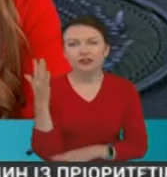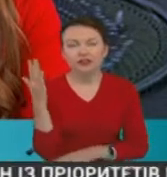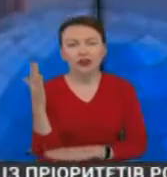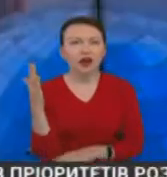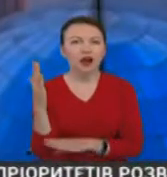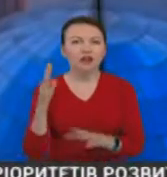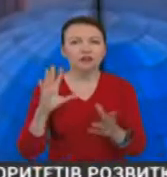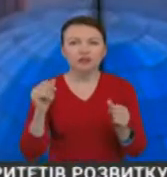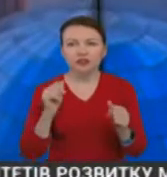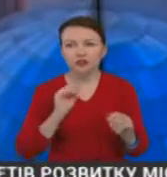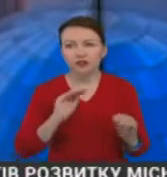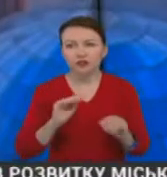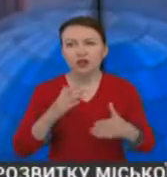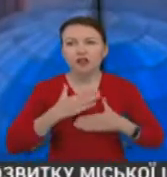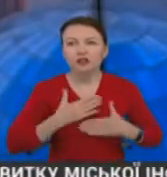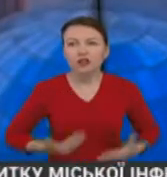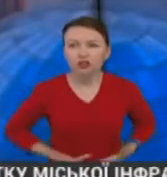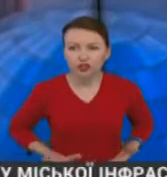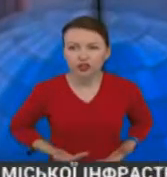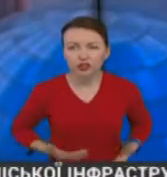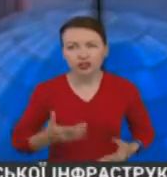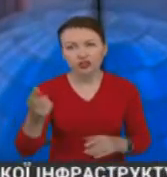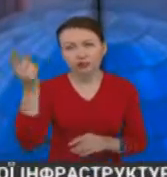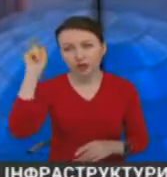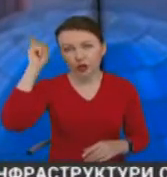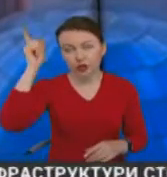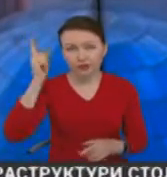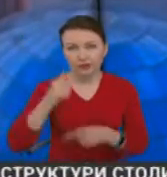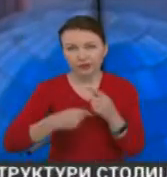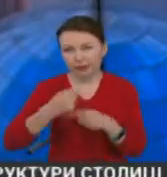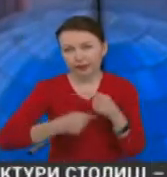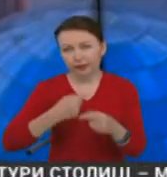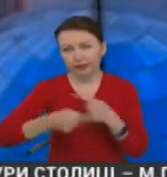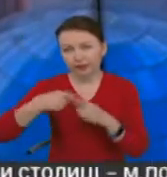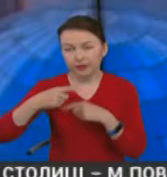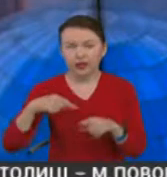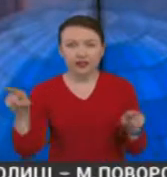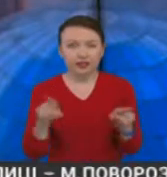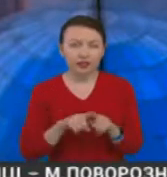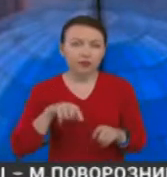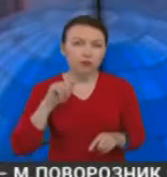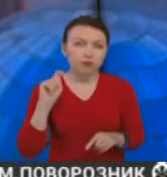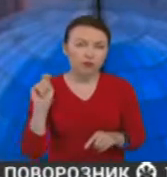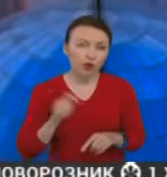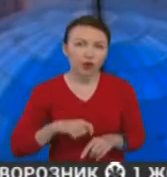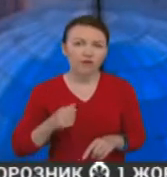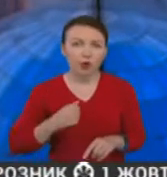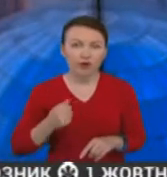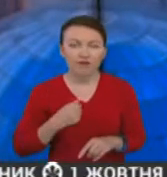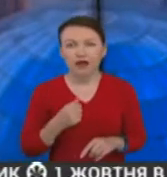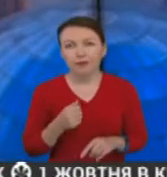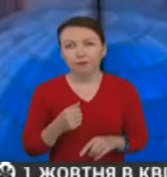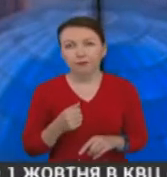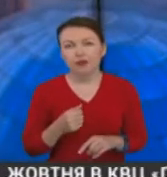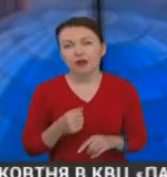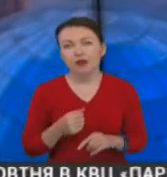конструкціях відтворюється наше життя, життя наших пращурів, а ще й таке бойове мистецтво, а сьогодні ще й спорт, як